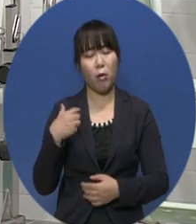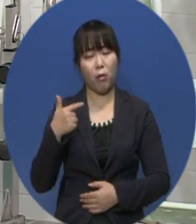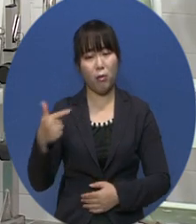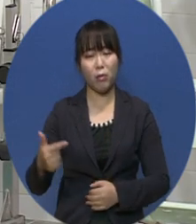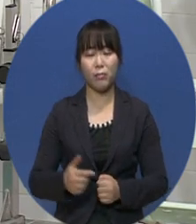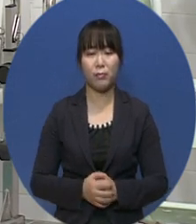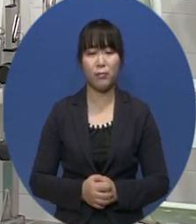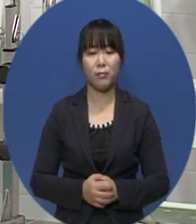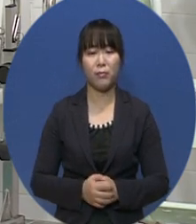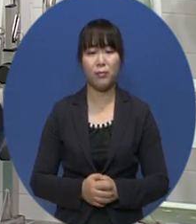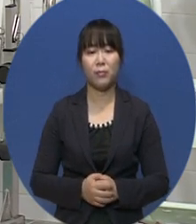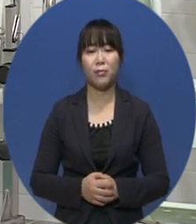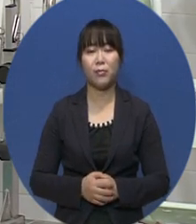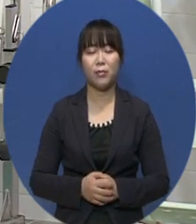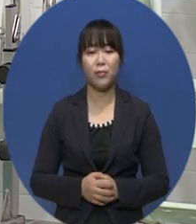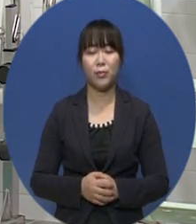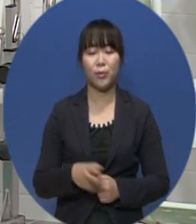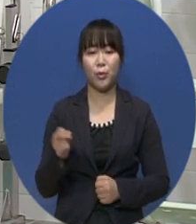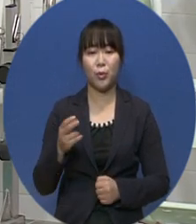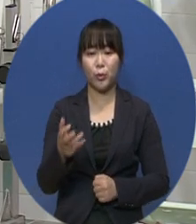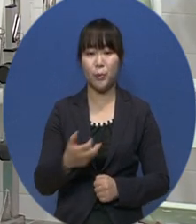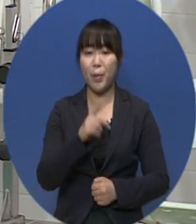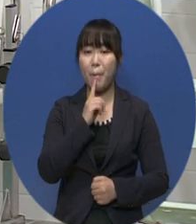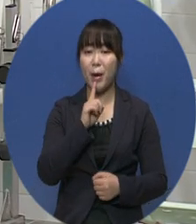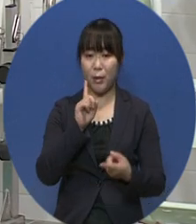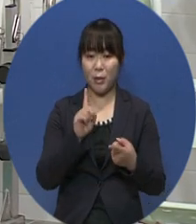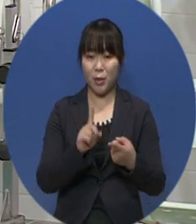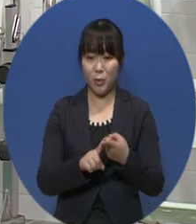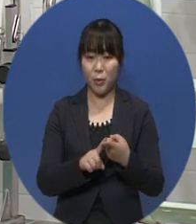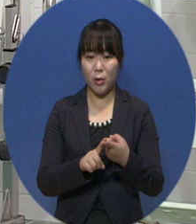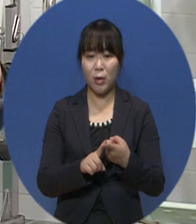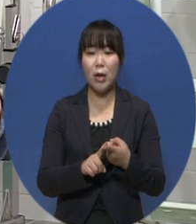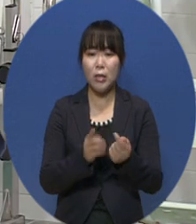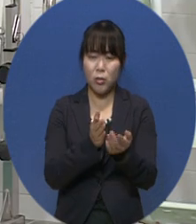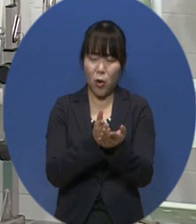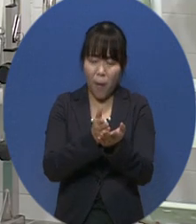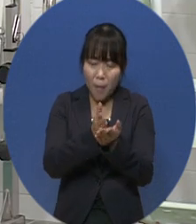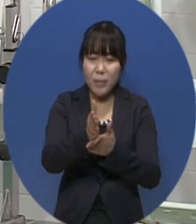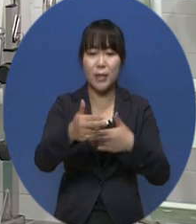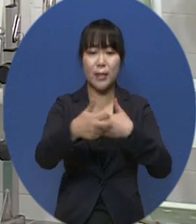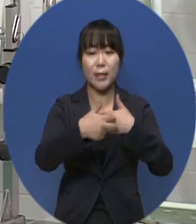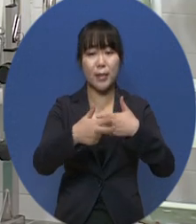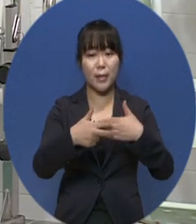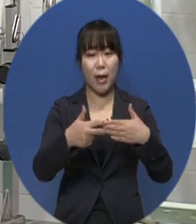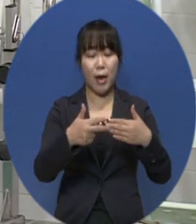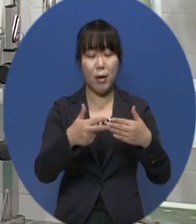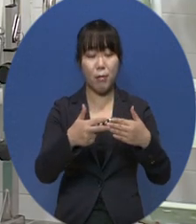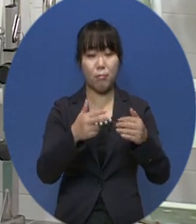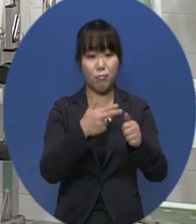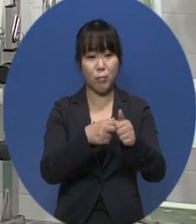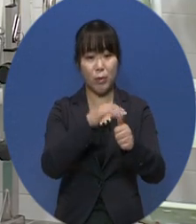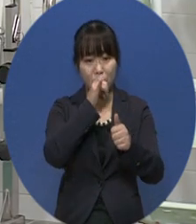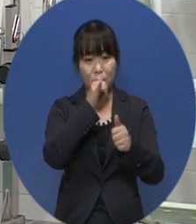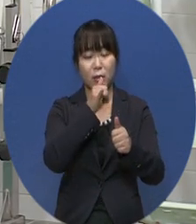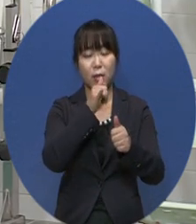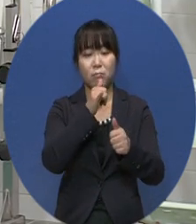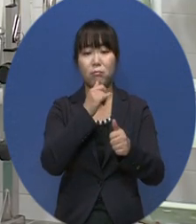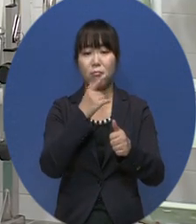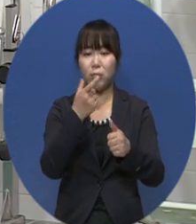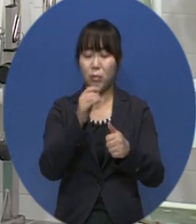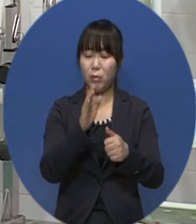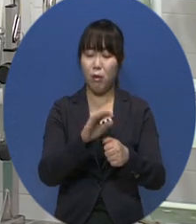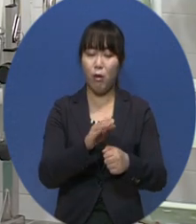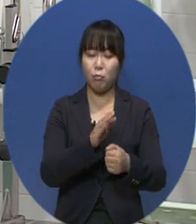네. 네. 그리고 아까 좀 전에 말씀하신 것처럼 여기는 이제 전문 이제 의사분들도 계시다고 그러잖아요. 네. 근데